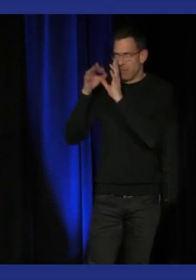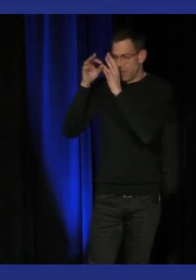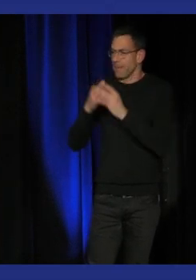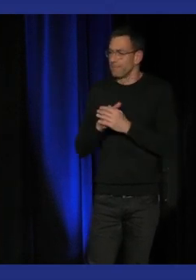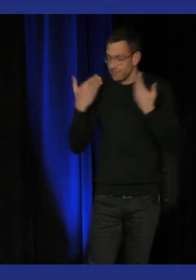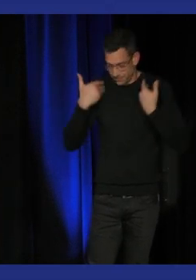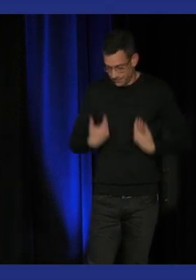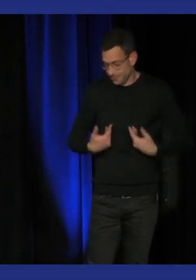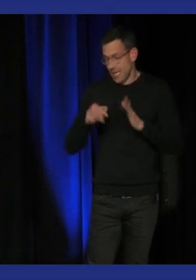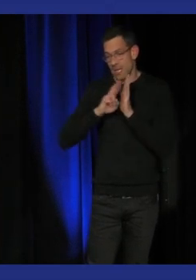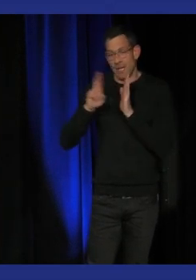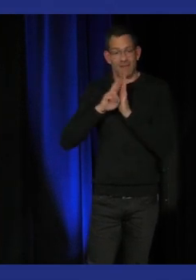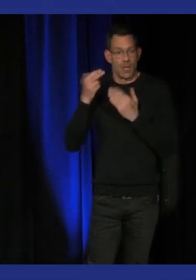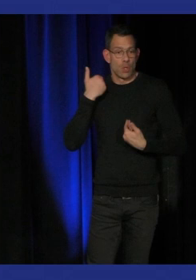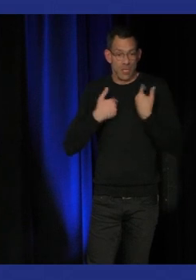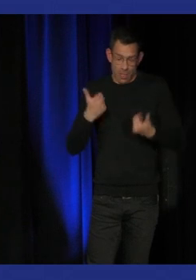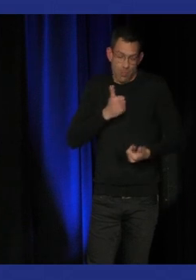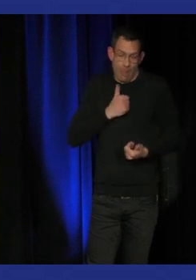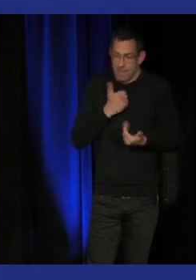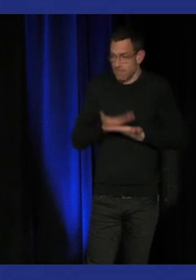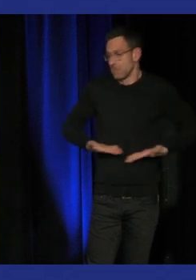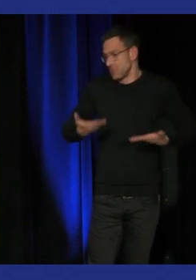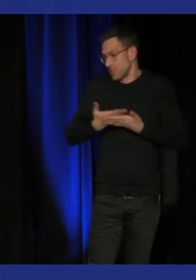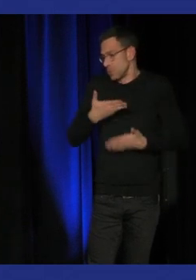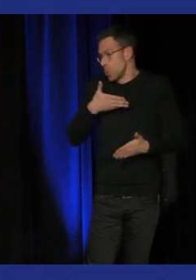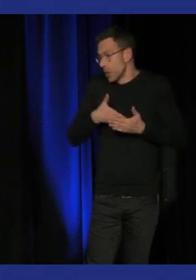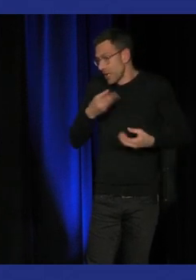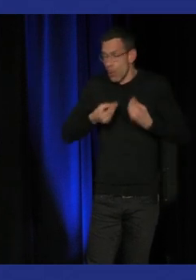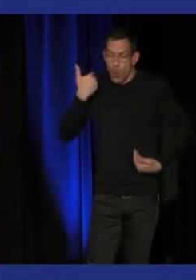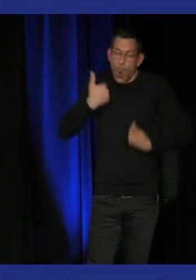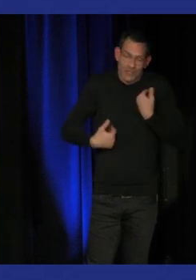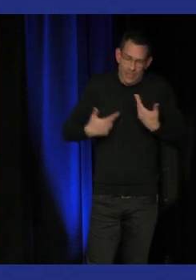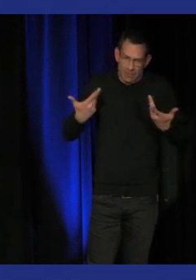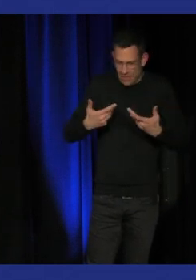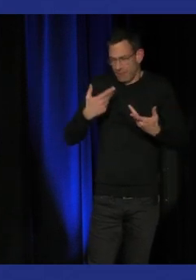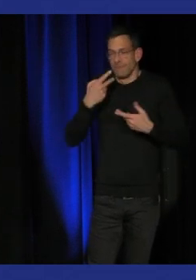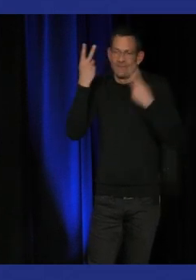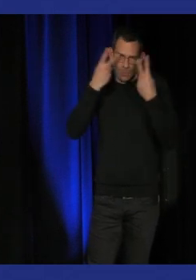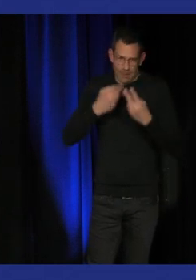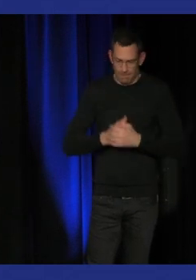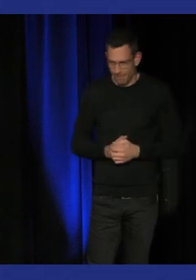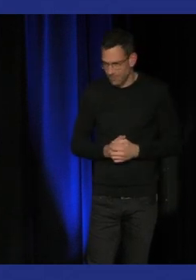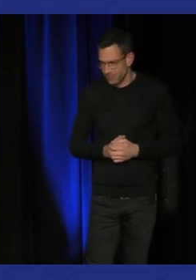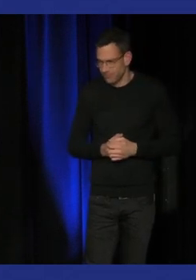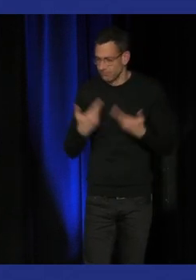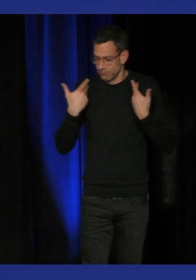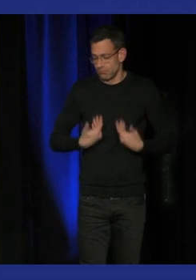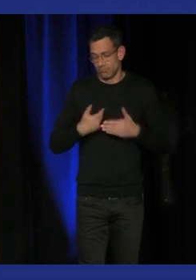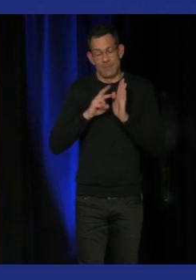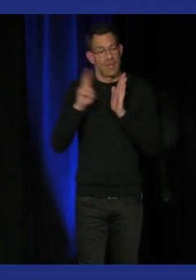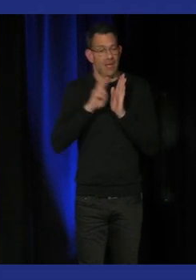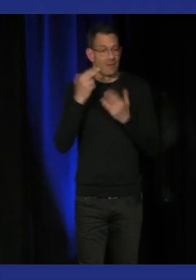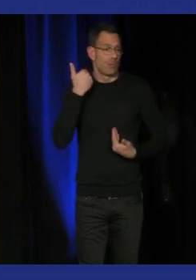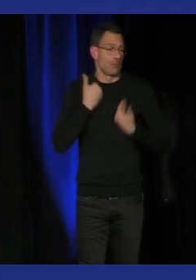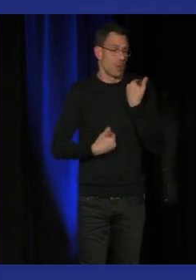moi, je suis référente handicap. Je suis moi-même en situation de handicap, handicapée. Visuel. Je suis référente en handicap